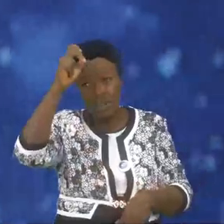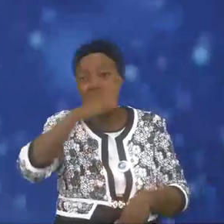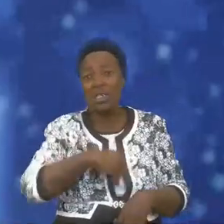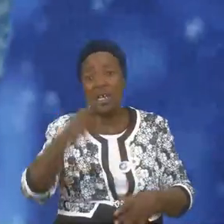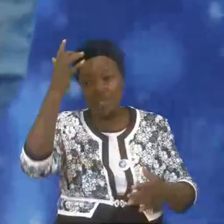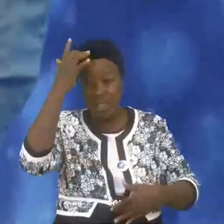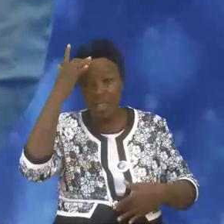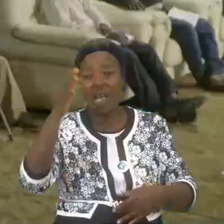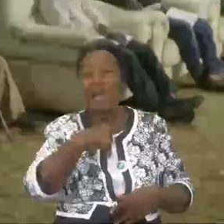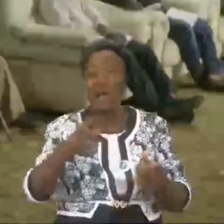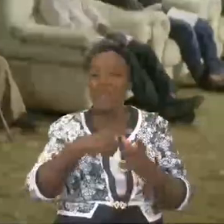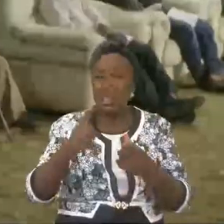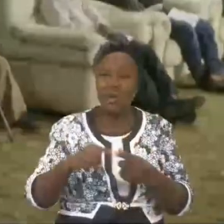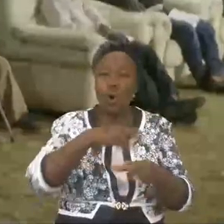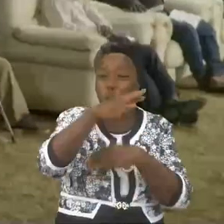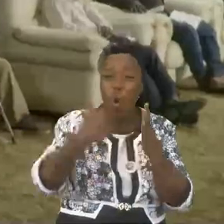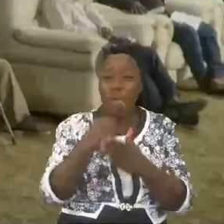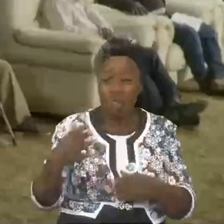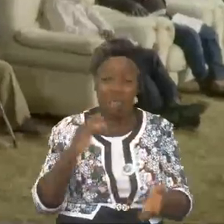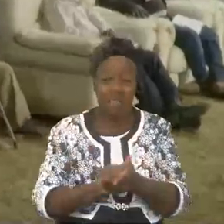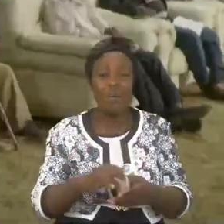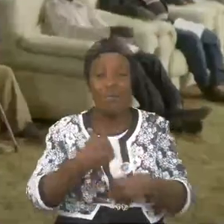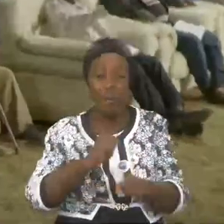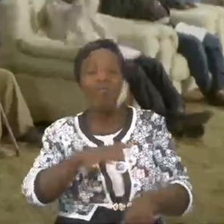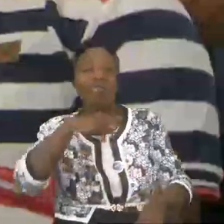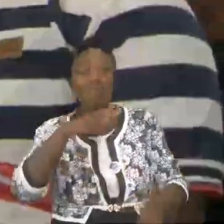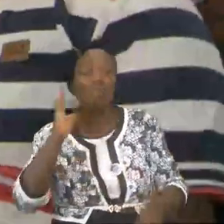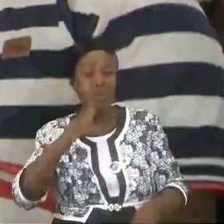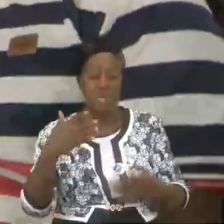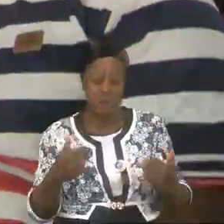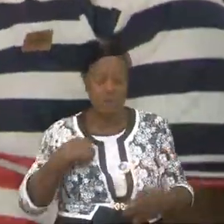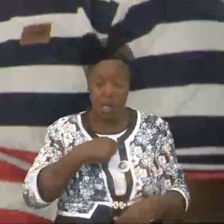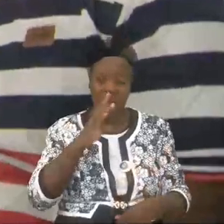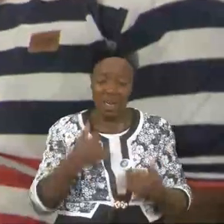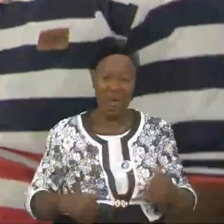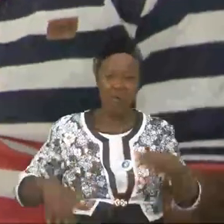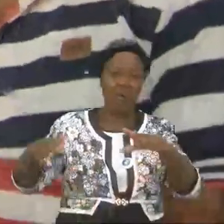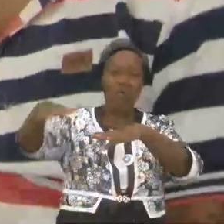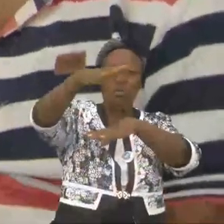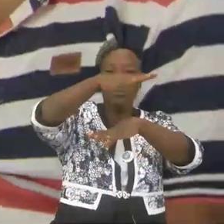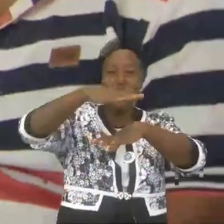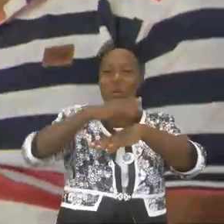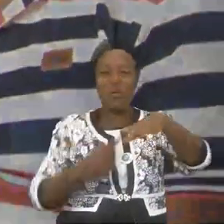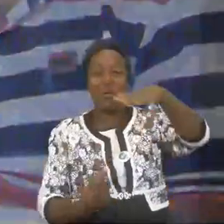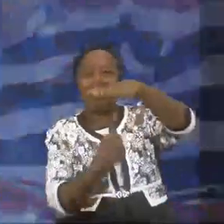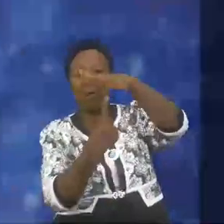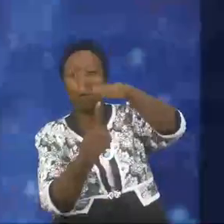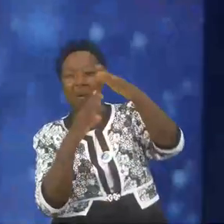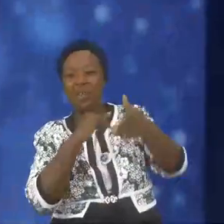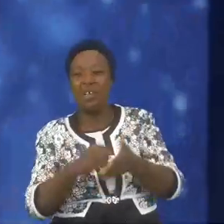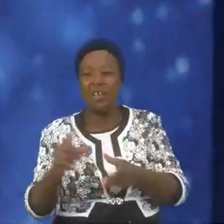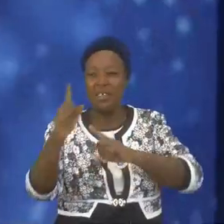des maladies. Et tout ce qui souille, nous sommes au-dessus. Je suis